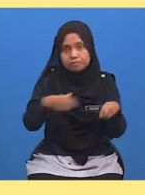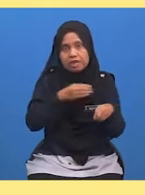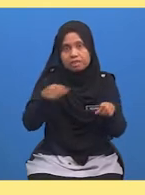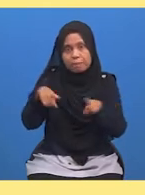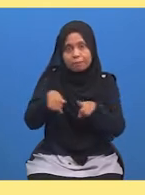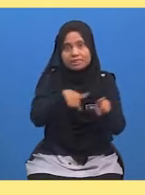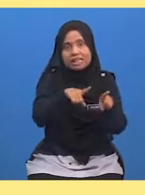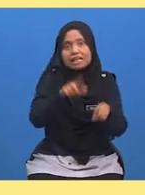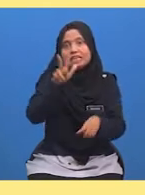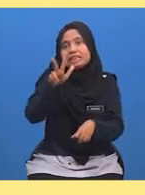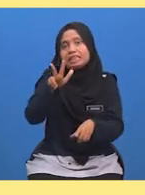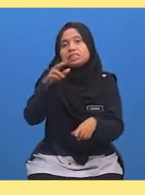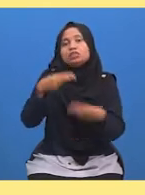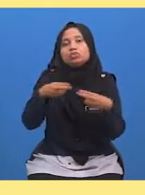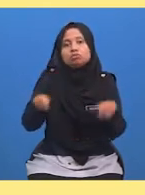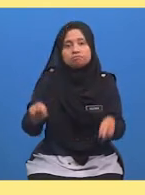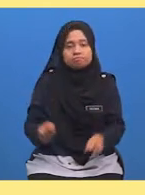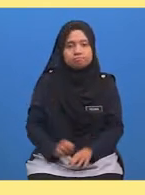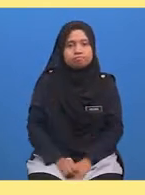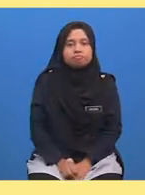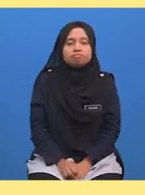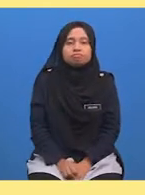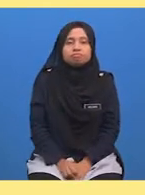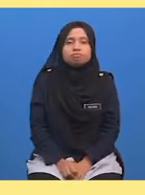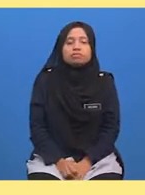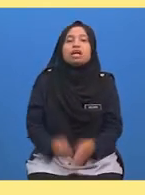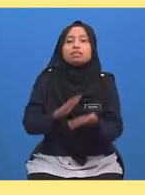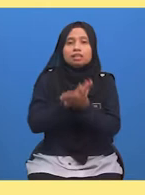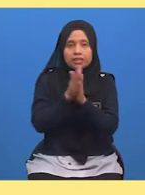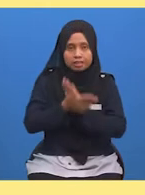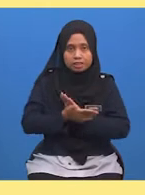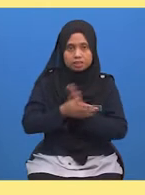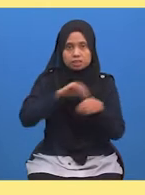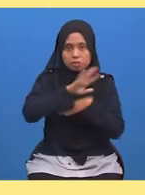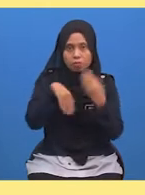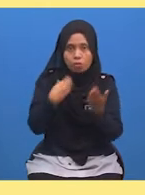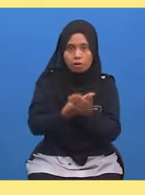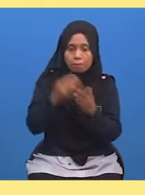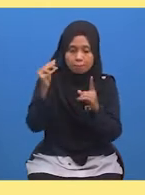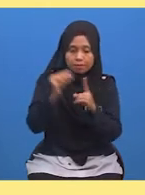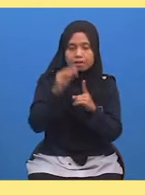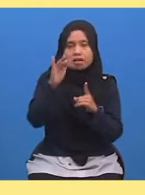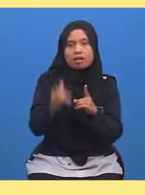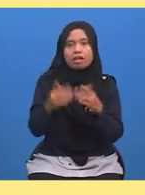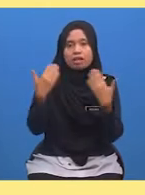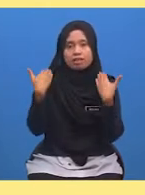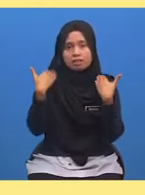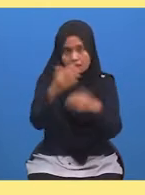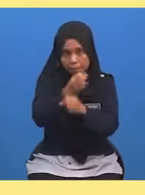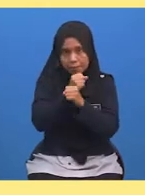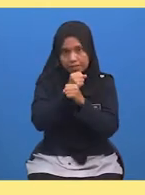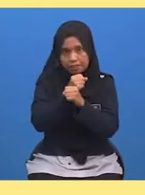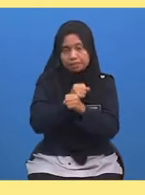dan persaingan 3 huraian. Maka jumlah markah yang akan diperolehi oleh